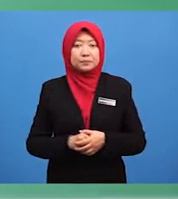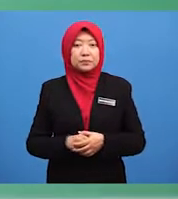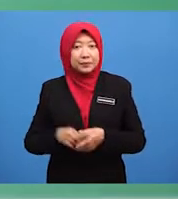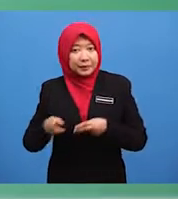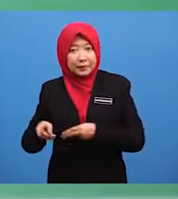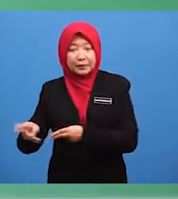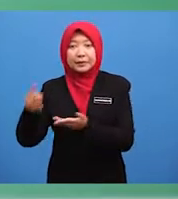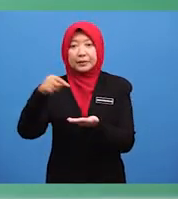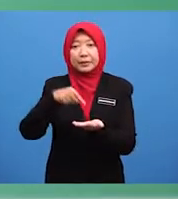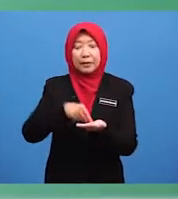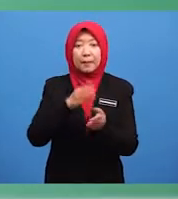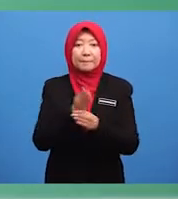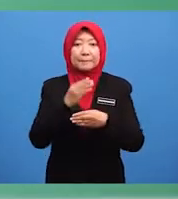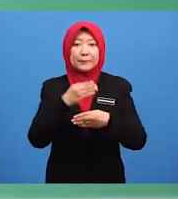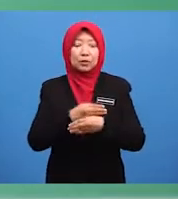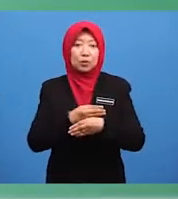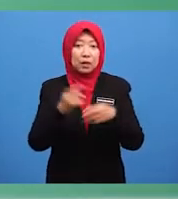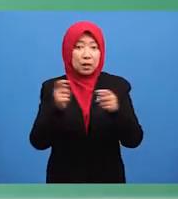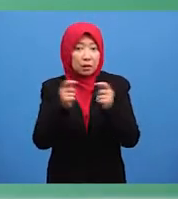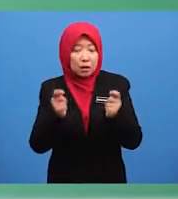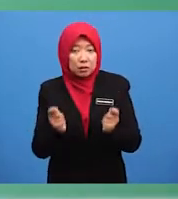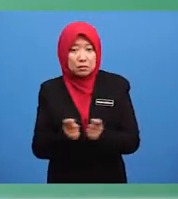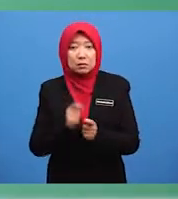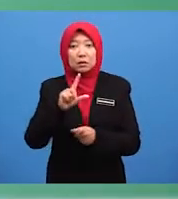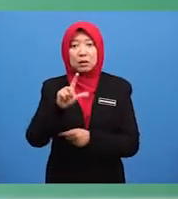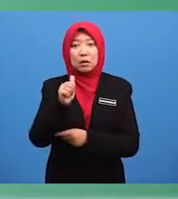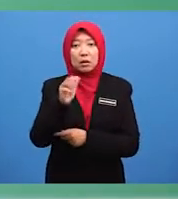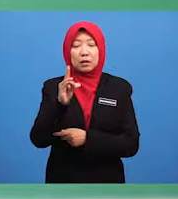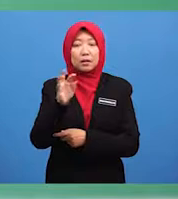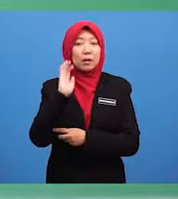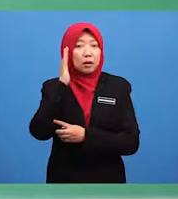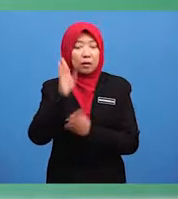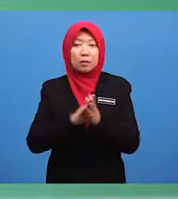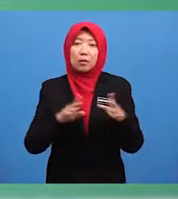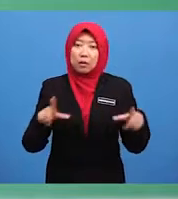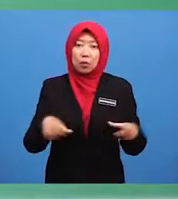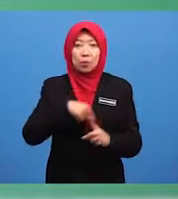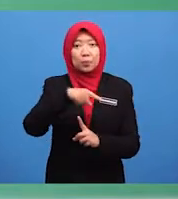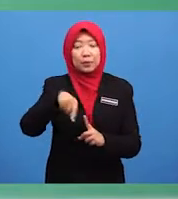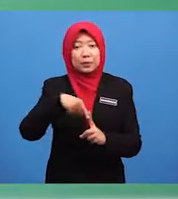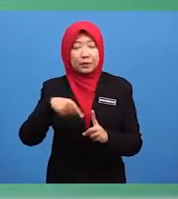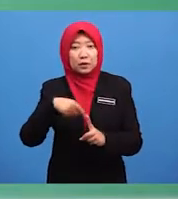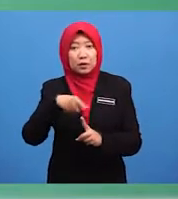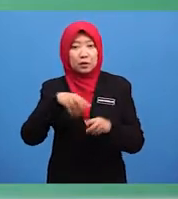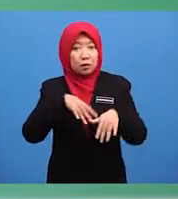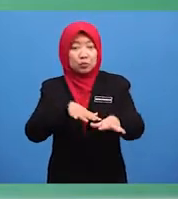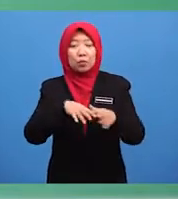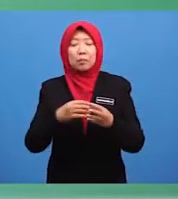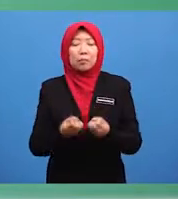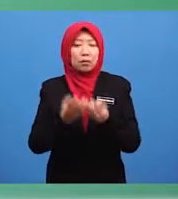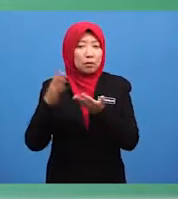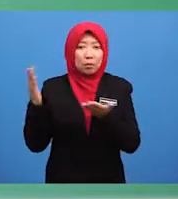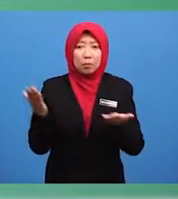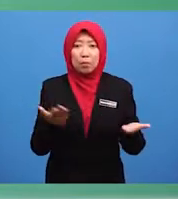peringkat hilir ini, pembentukan tasik ladam akan berlaku apabila aliran sungai banyak